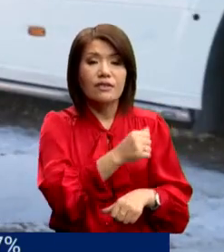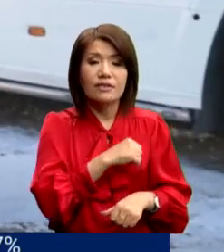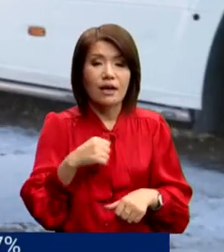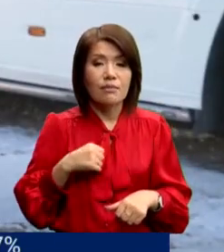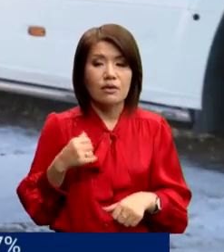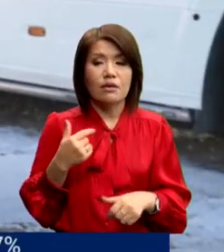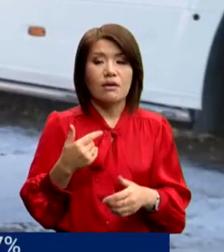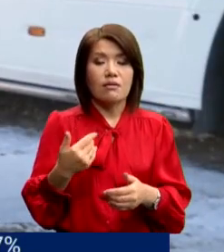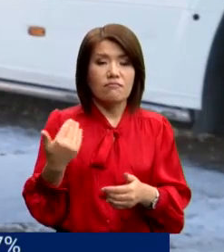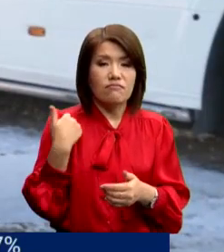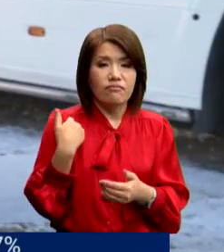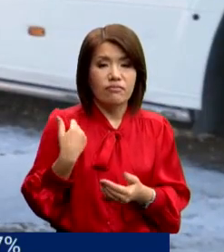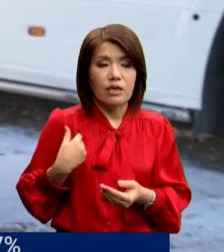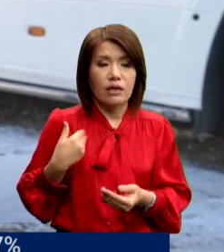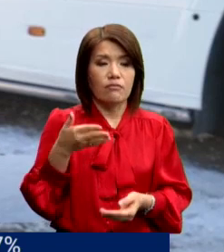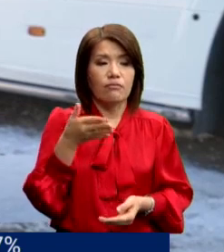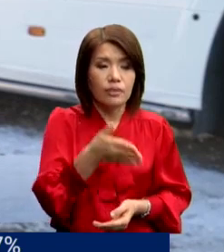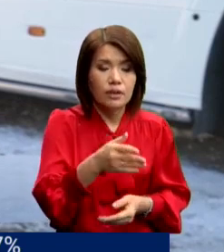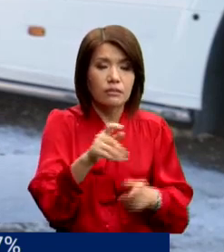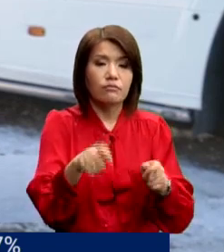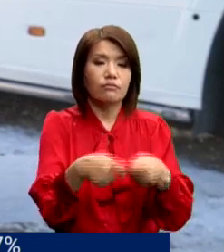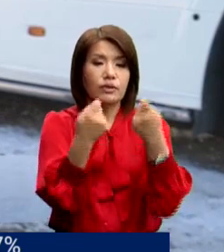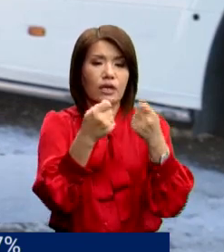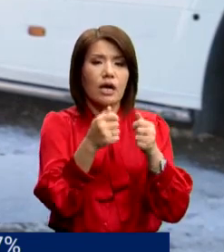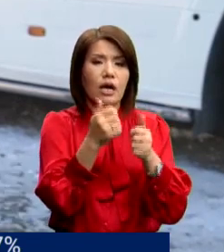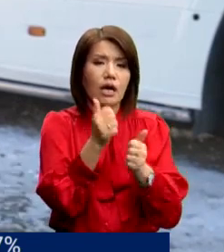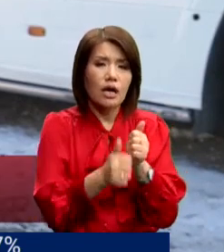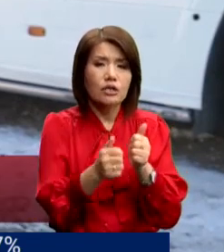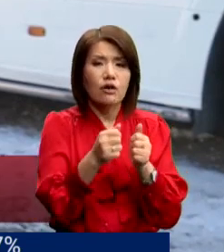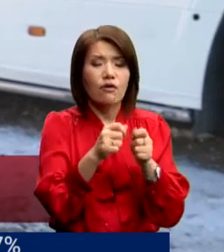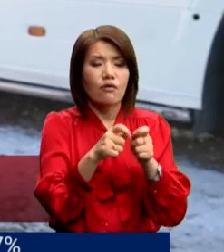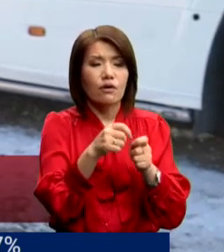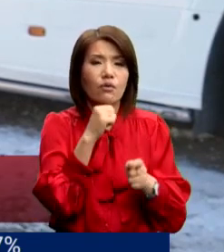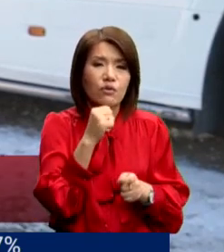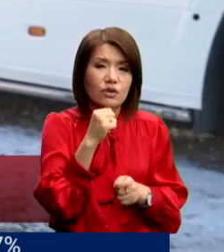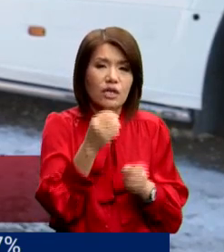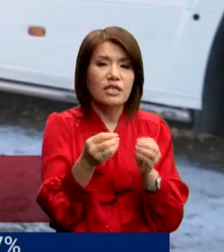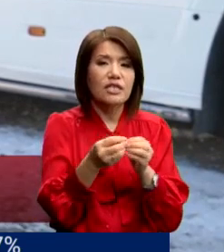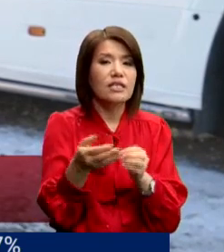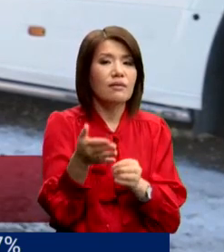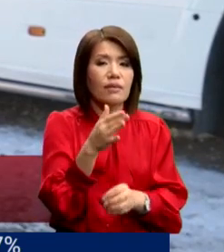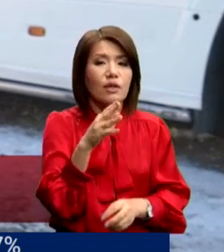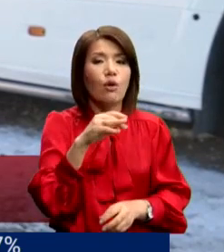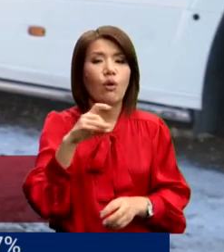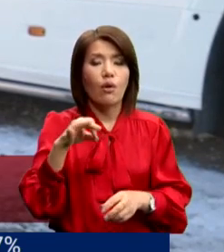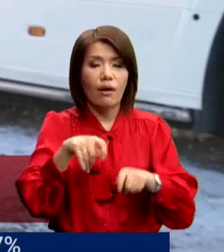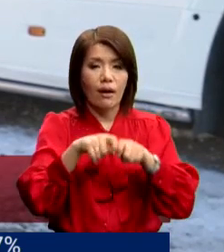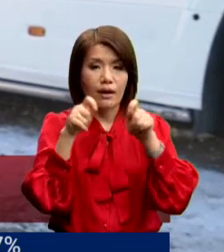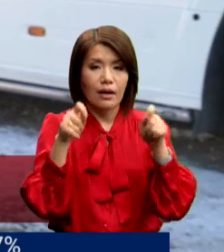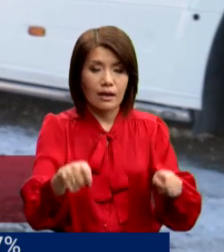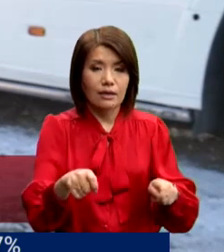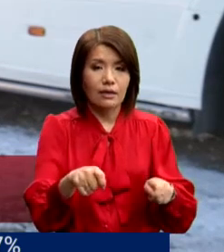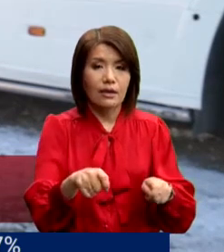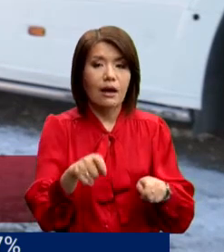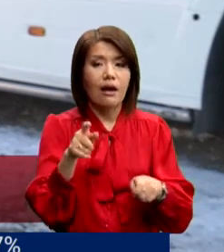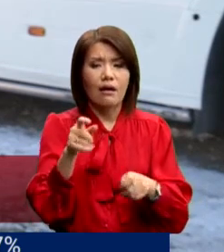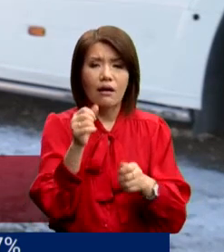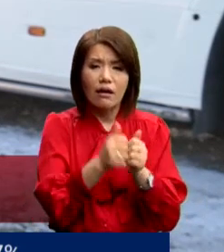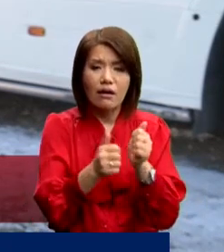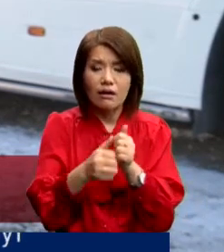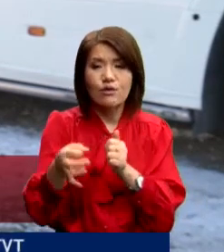меня на такое нарушение. Я открою в каждом, в Кустанае открою 10 предприятий ТОшек фиктивных, открою в каждой